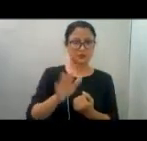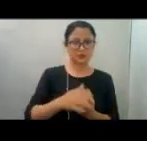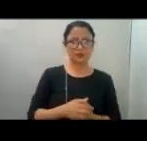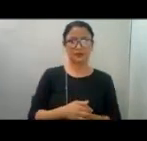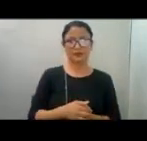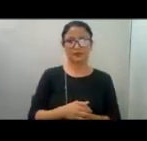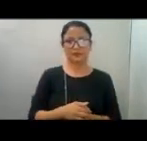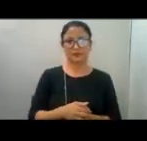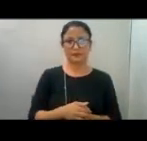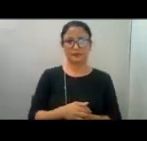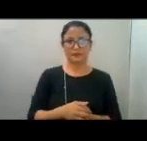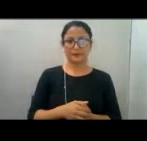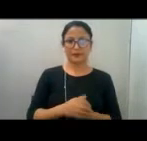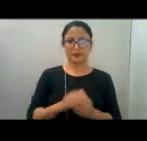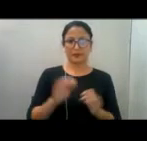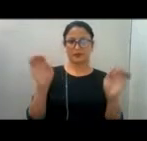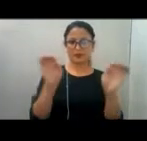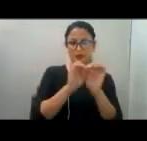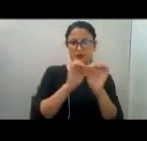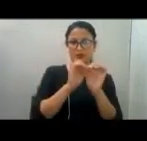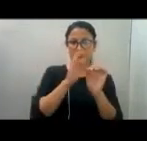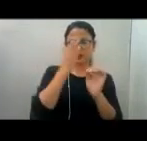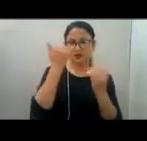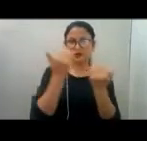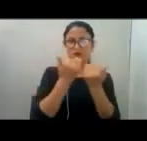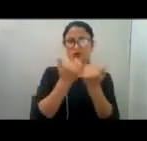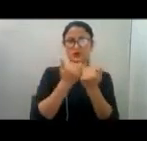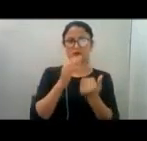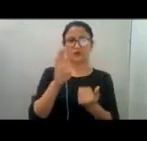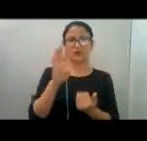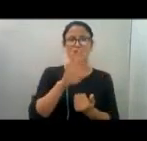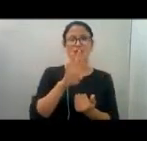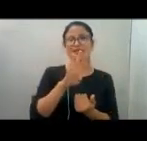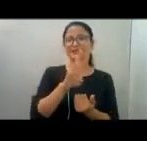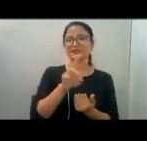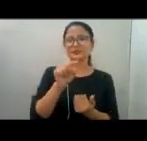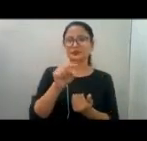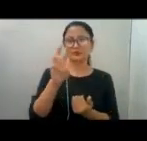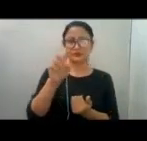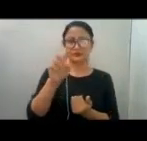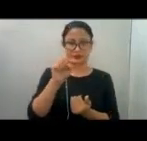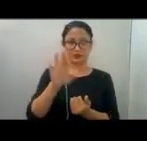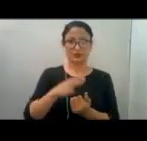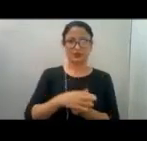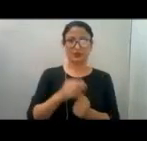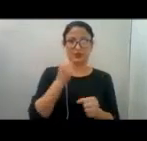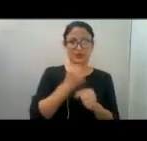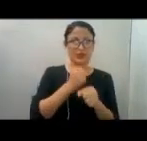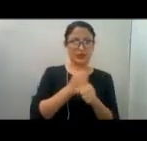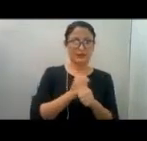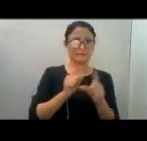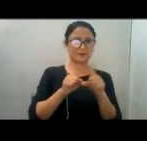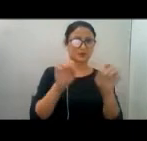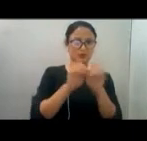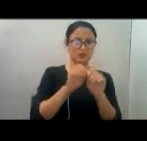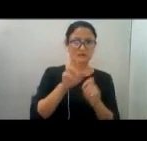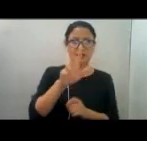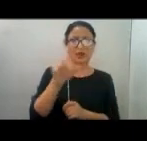26.7% छ, सम्बन्धको कारणले 43.3% छ भने काम सम्बन्धी चाहिँ 8% छ।